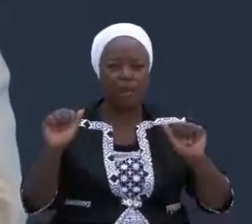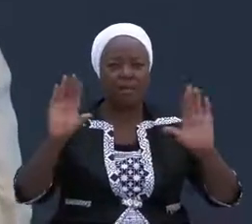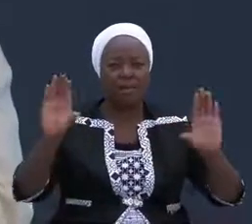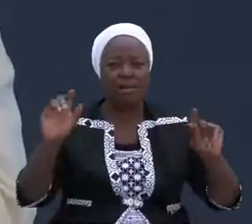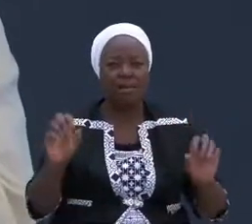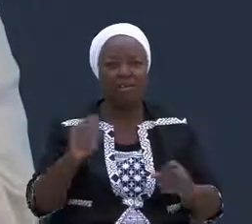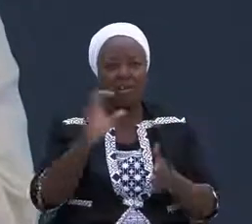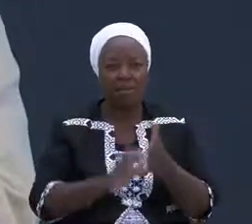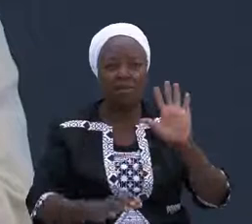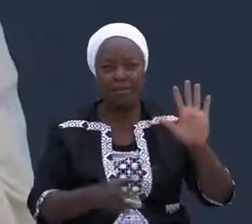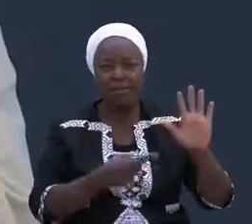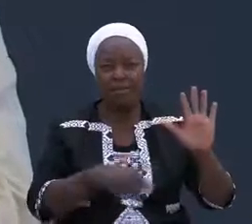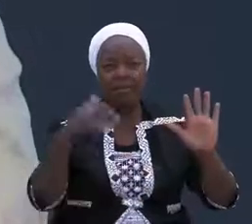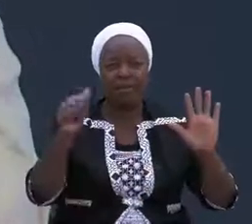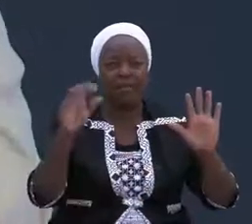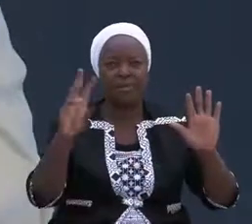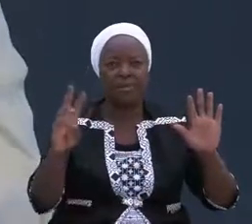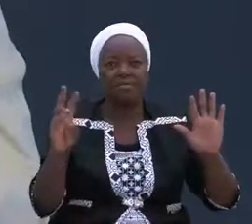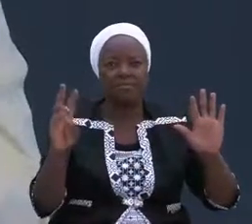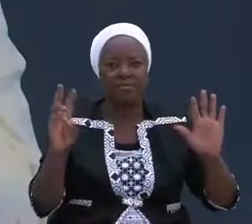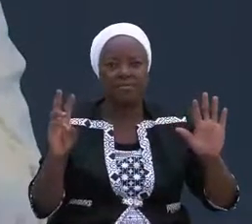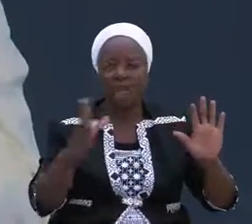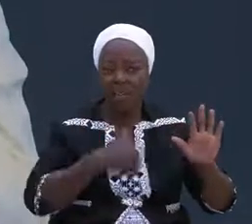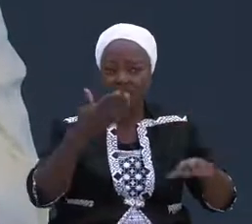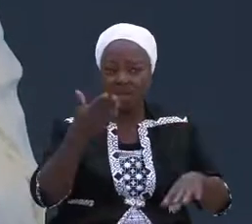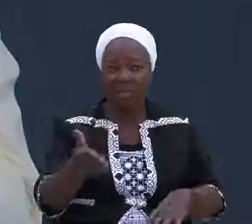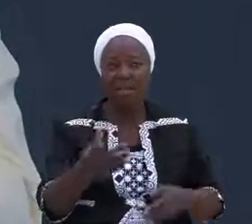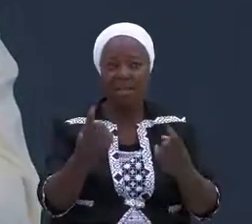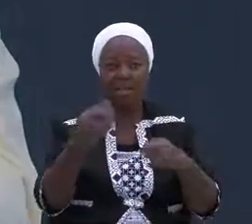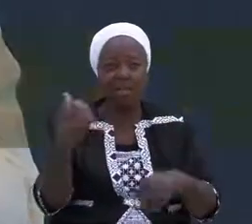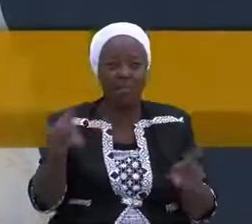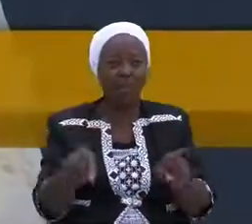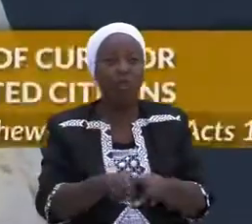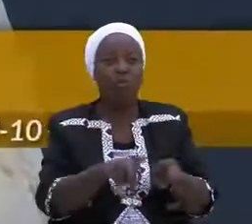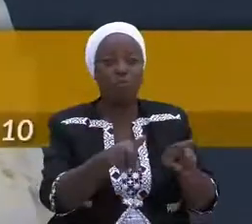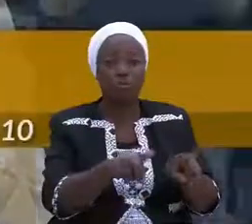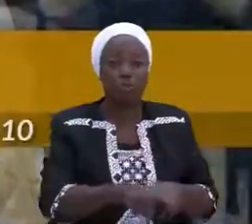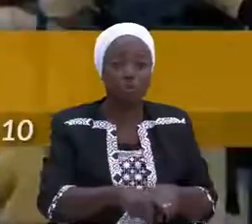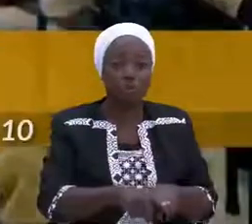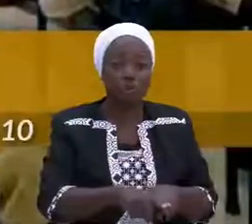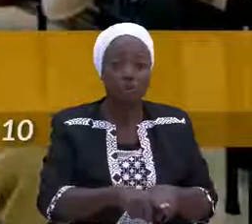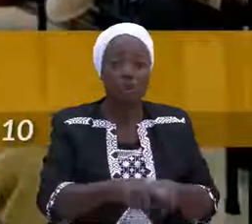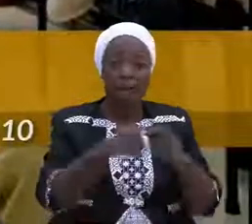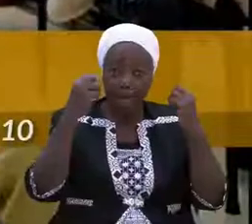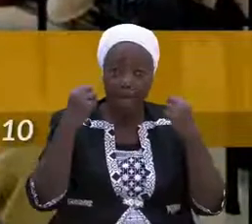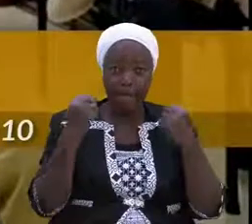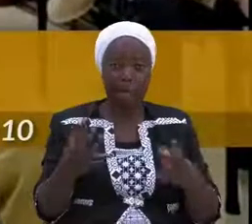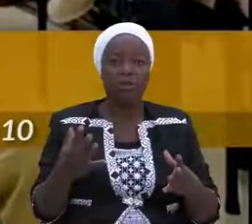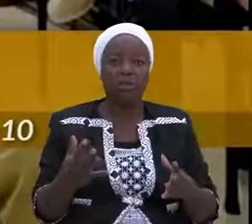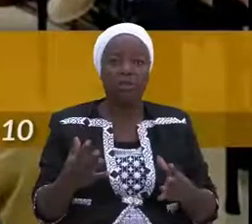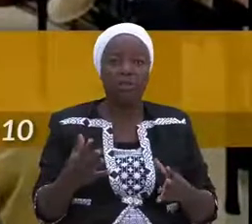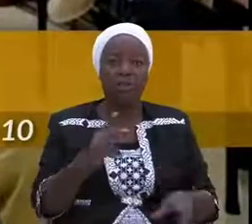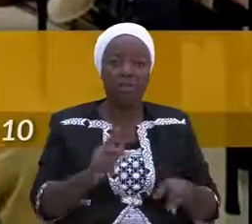Acte 5, verset 16. En sorte qu'on apportait les